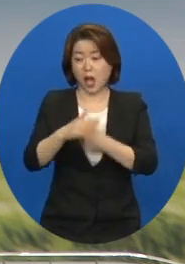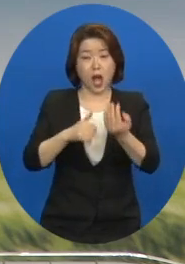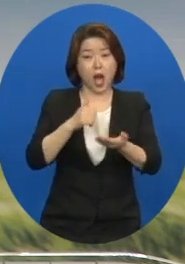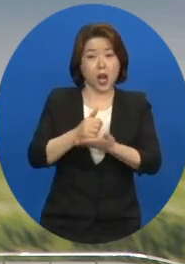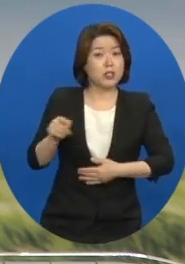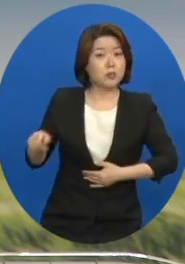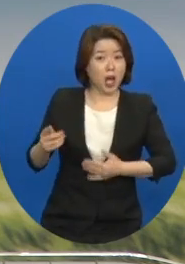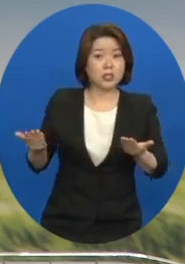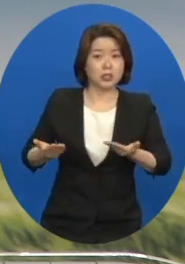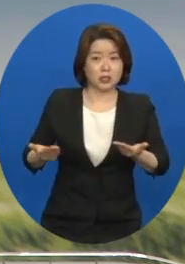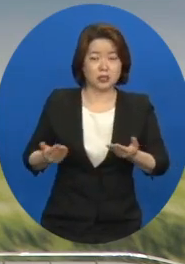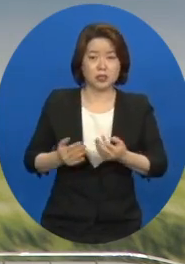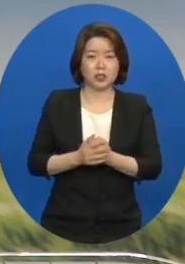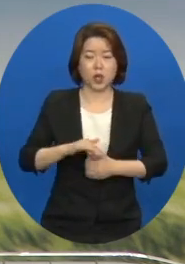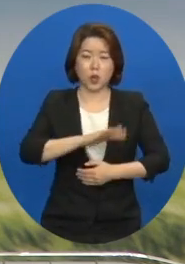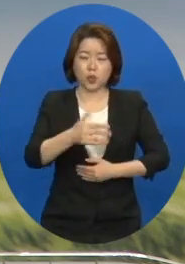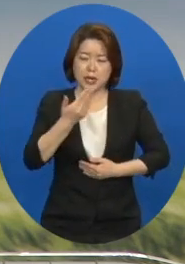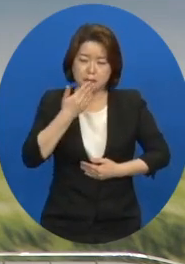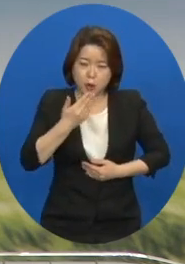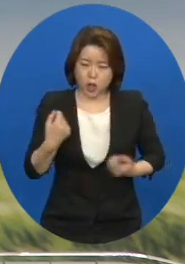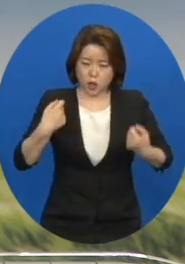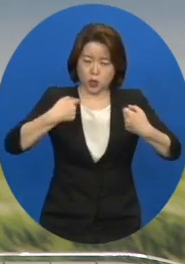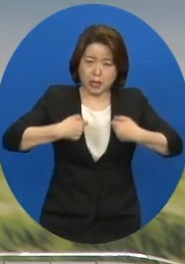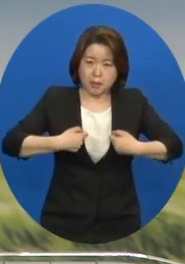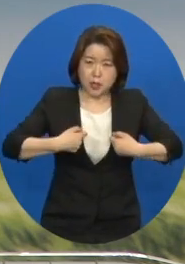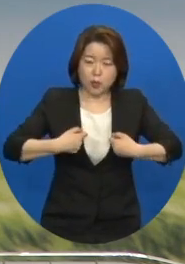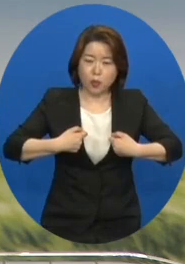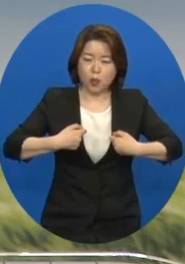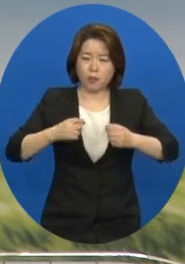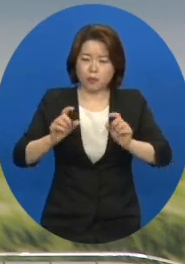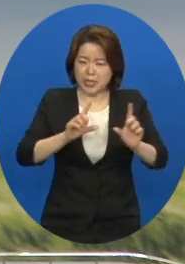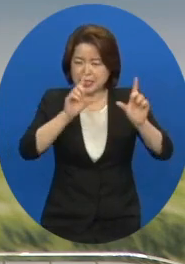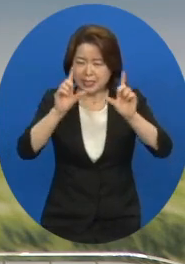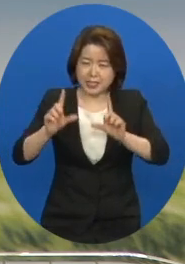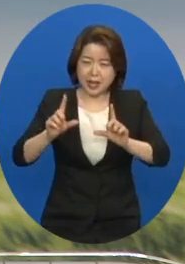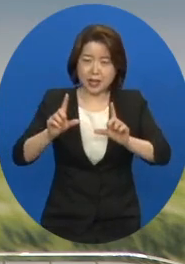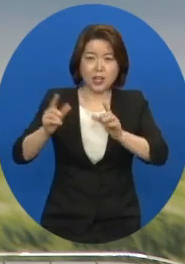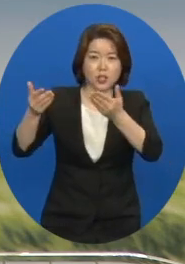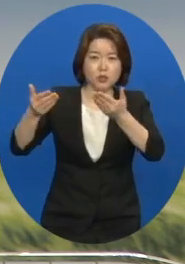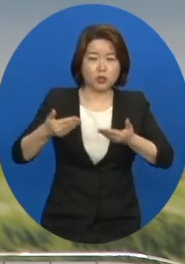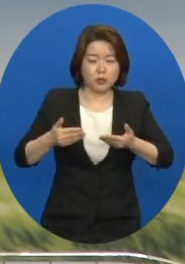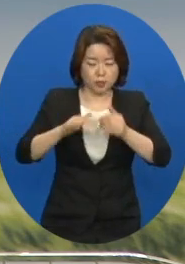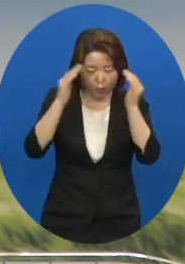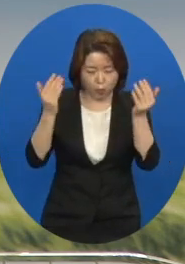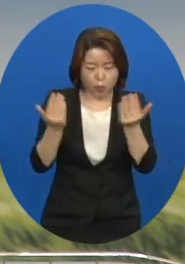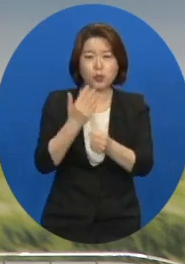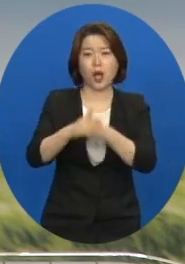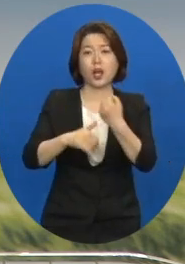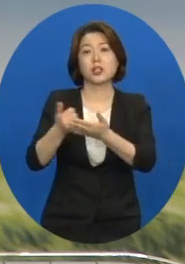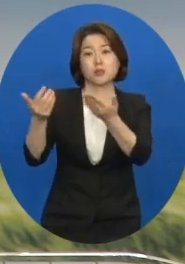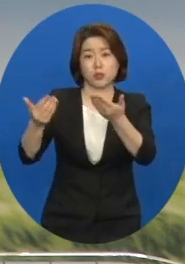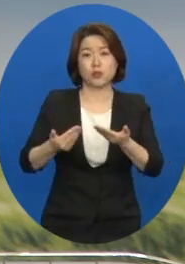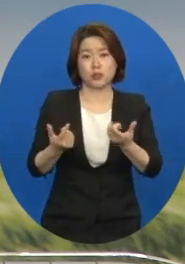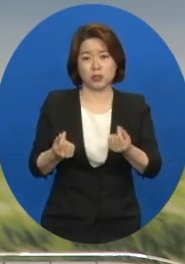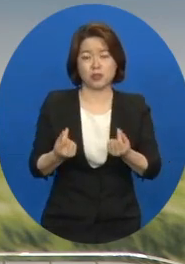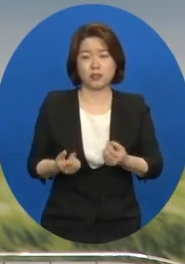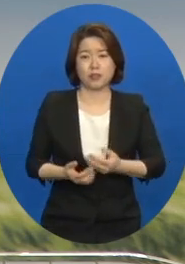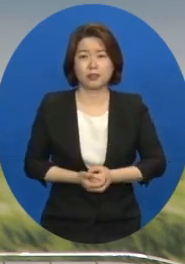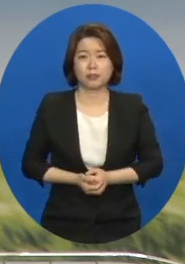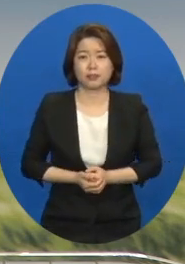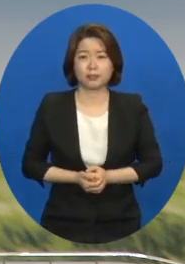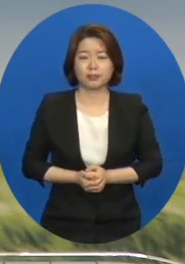거예요. 우리를 먹이고 입히고 살리는 건 모든 것은 하나님이 주신 거예요.